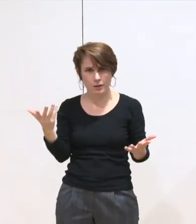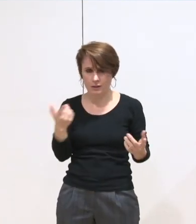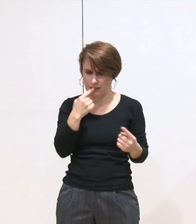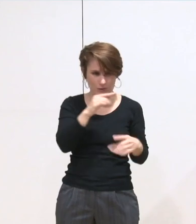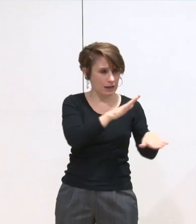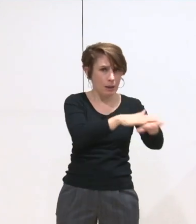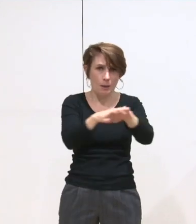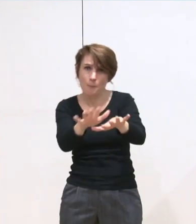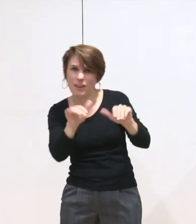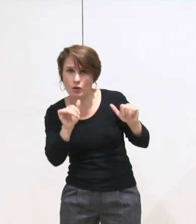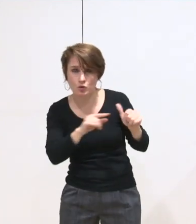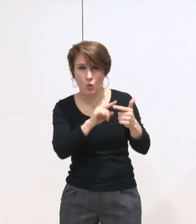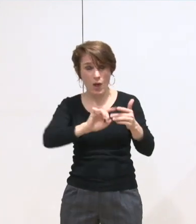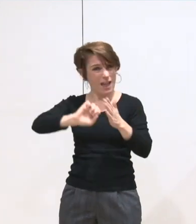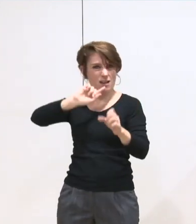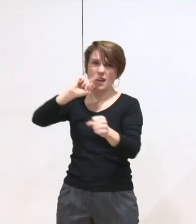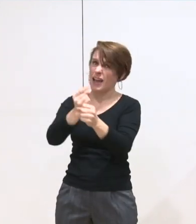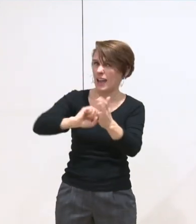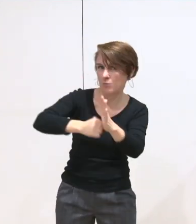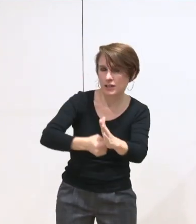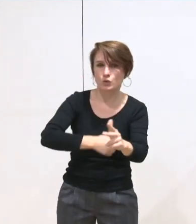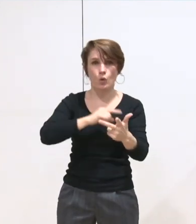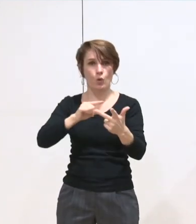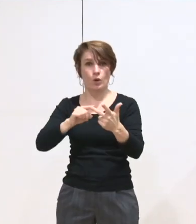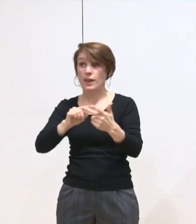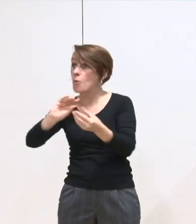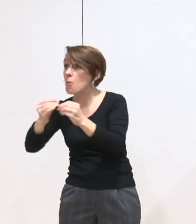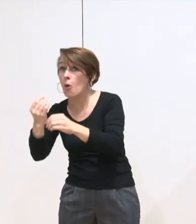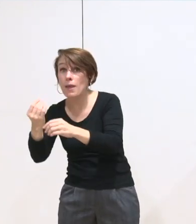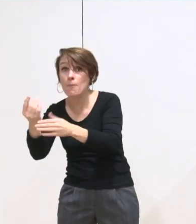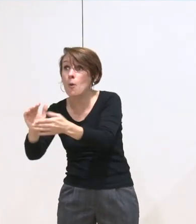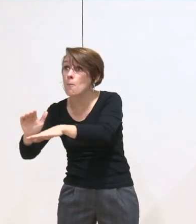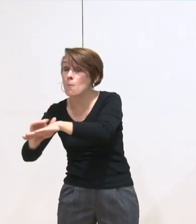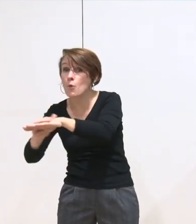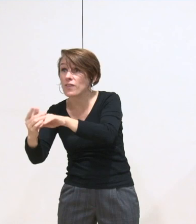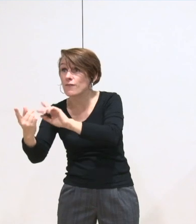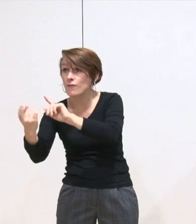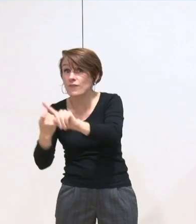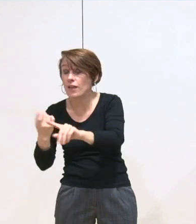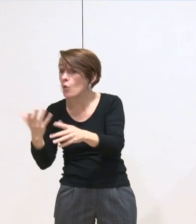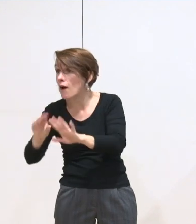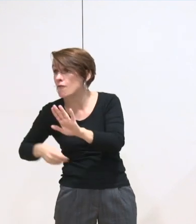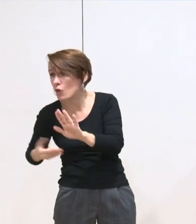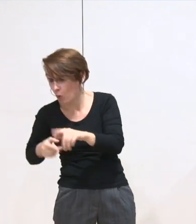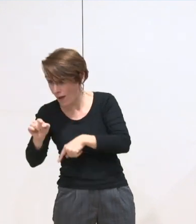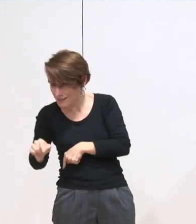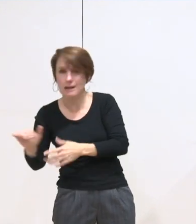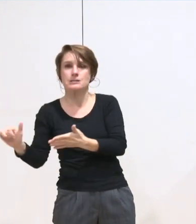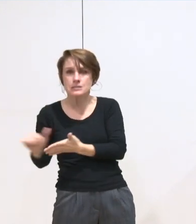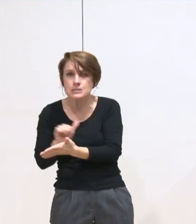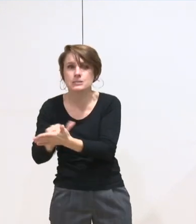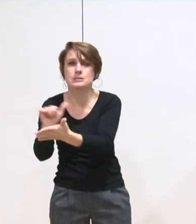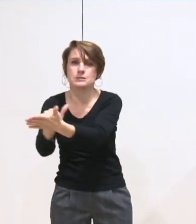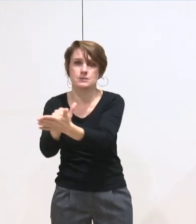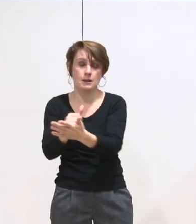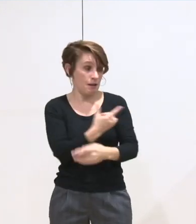sur la répression et sur les causes. Nous continuerons à faire ce travail en lien avec tous les partenaires et à nous